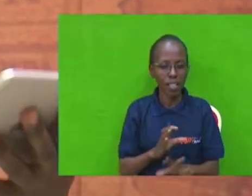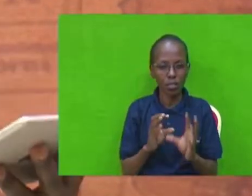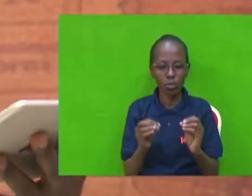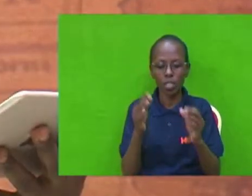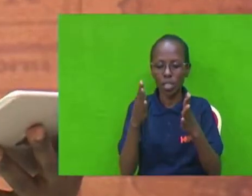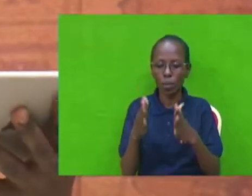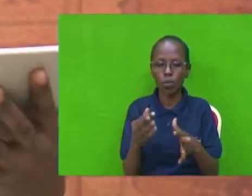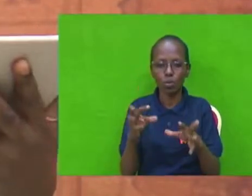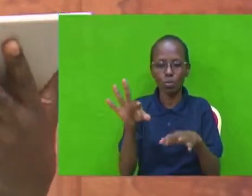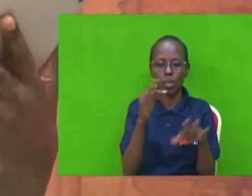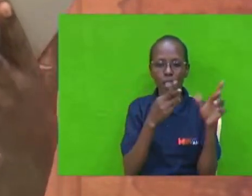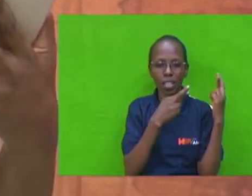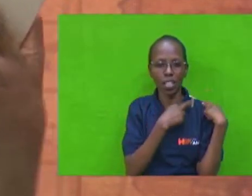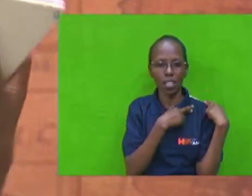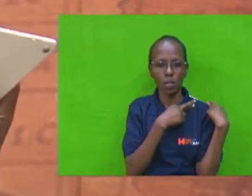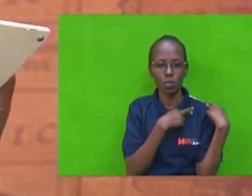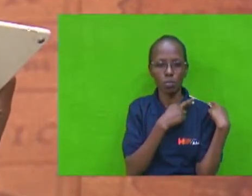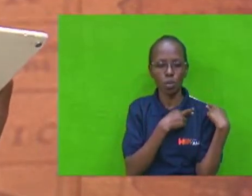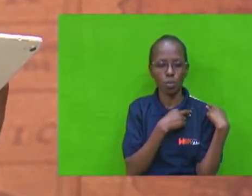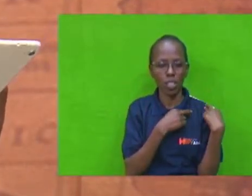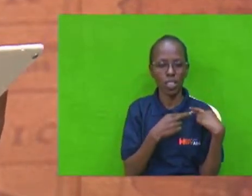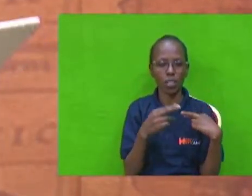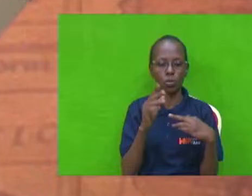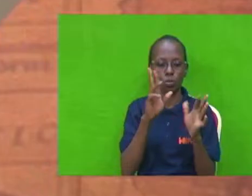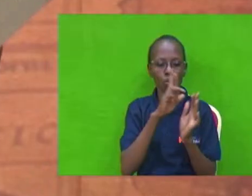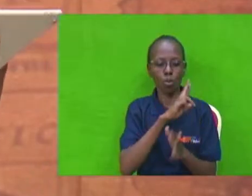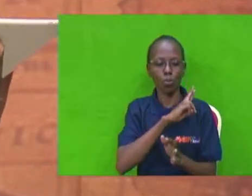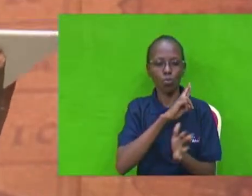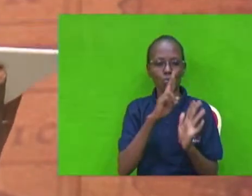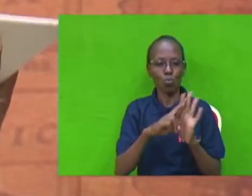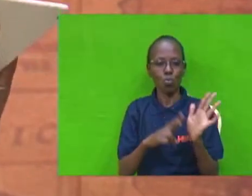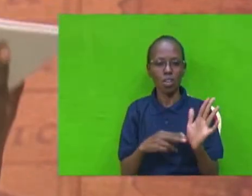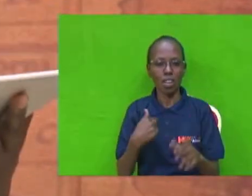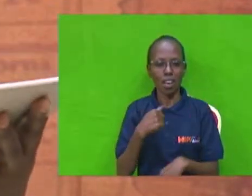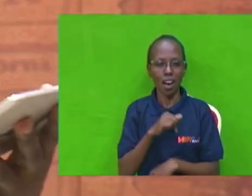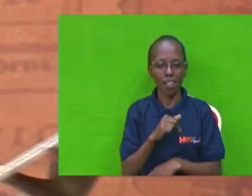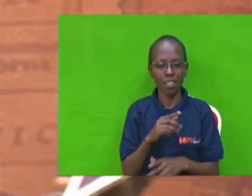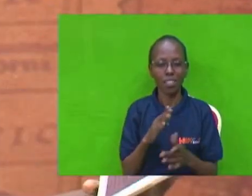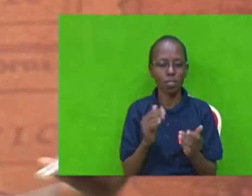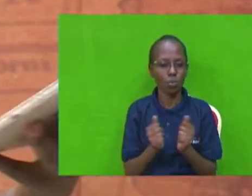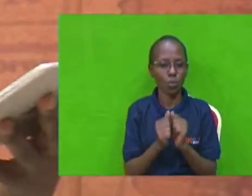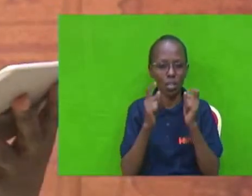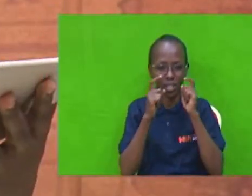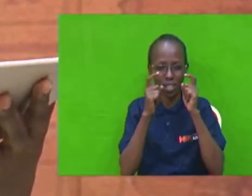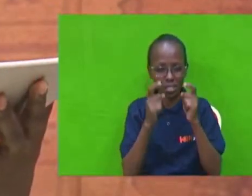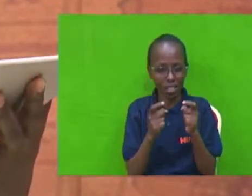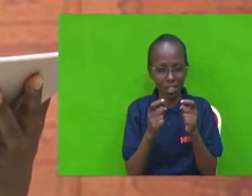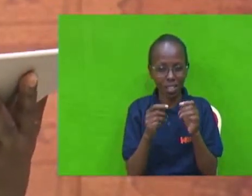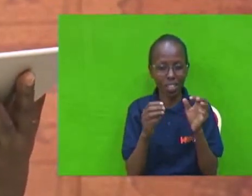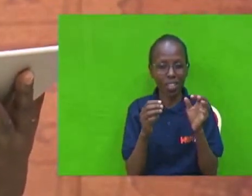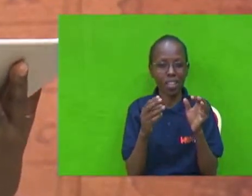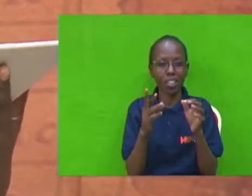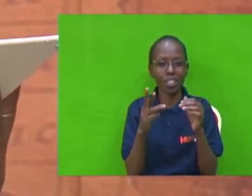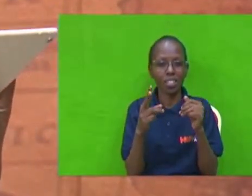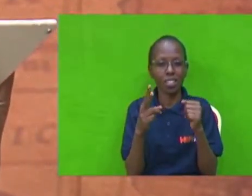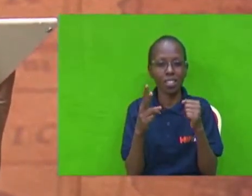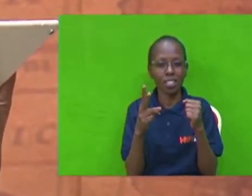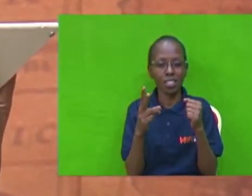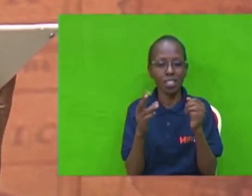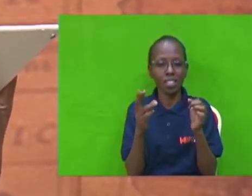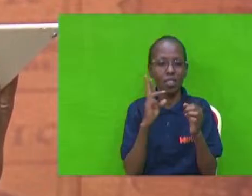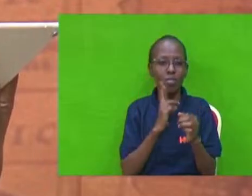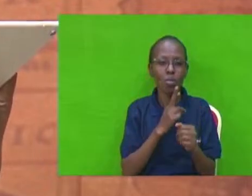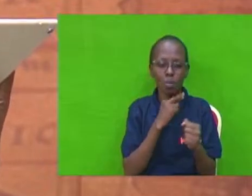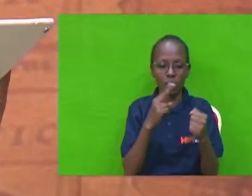anayechukua jukumu, anayetumiliki sasa. Tunamilikiwa sasa na dhambi. Saba mwalimu, 7:17. Warumi.